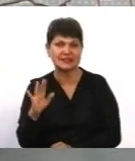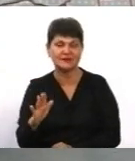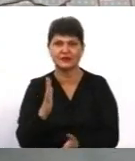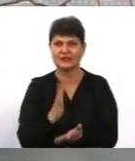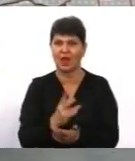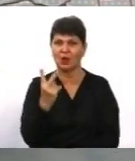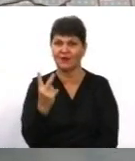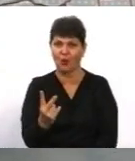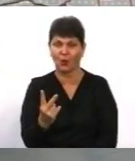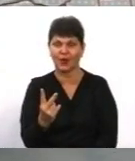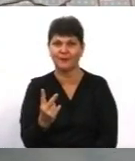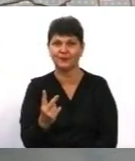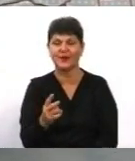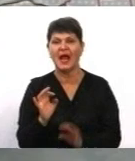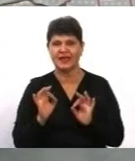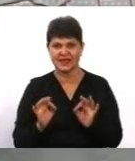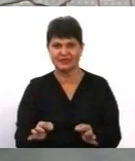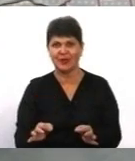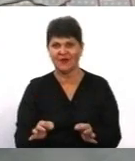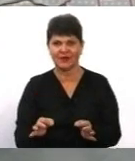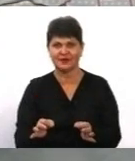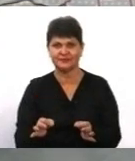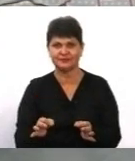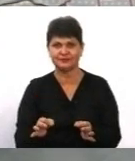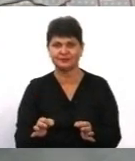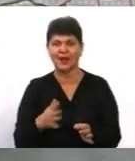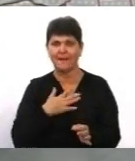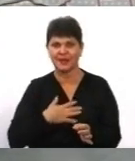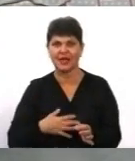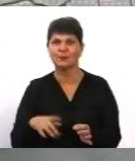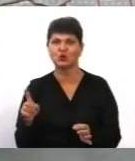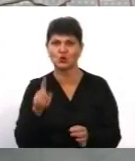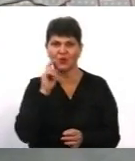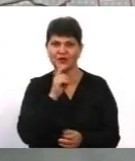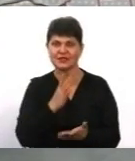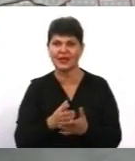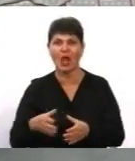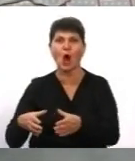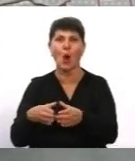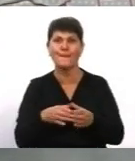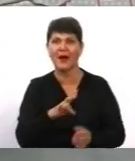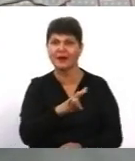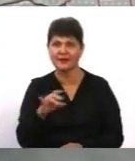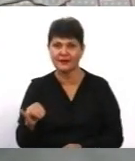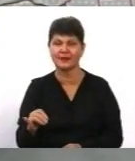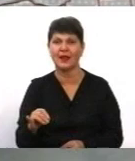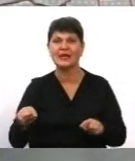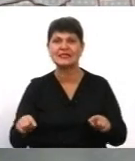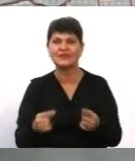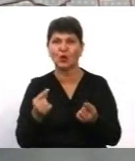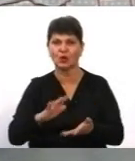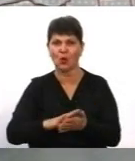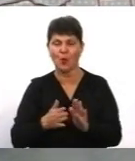двоє. Ну, насправді, приємно, що в Вінниці є компанії, які от створюють умови